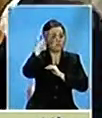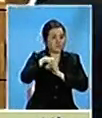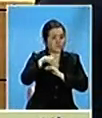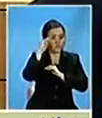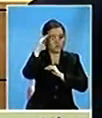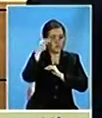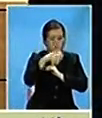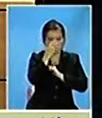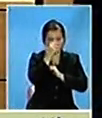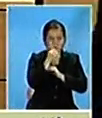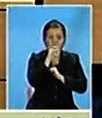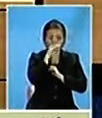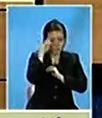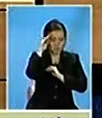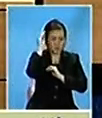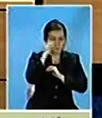จึงพูดเช่นนั้น